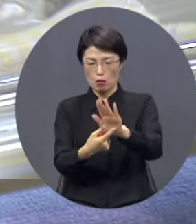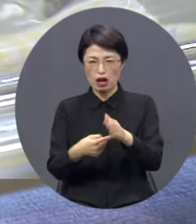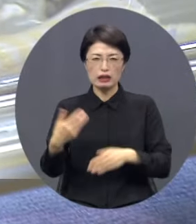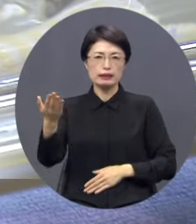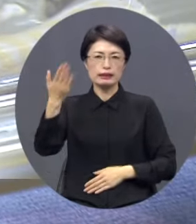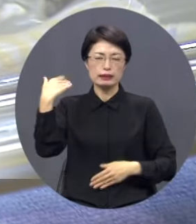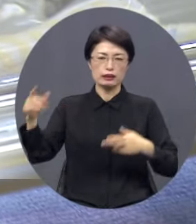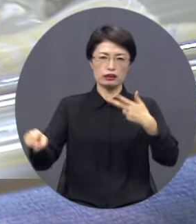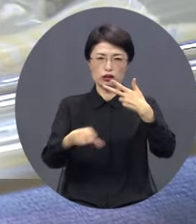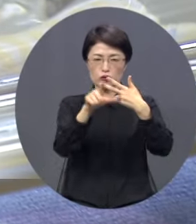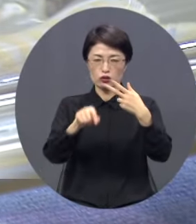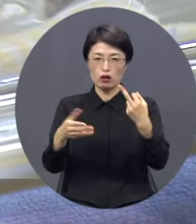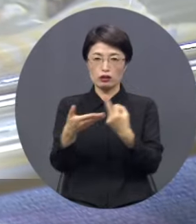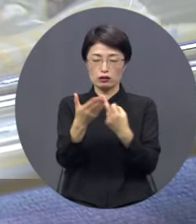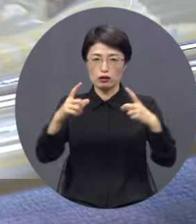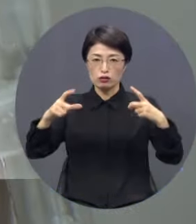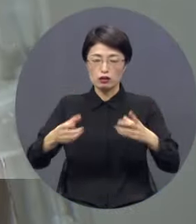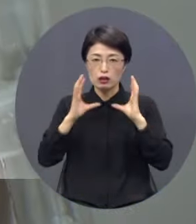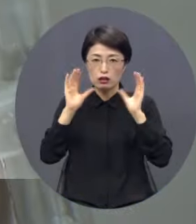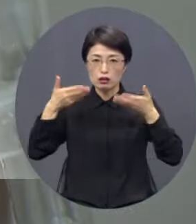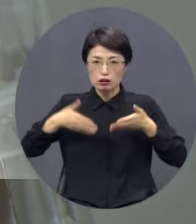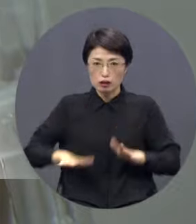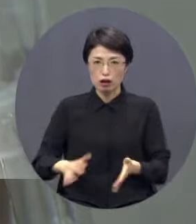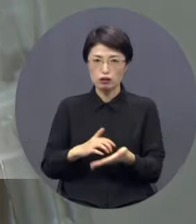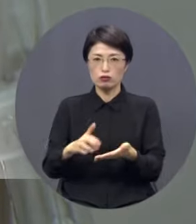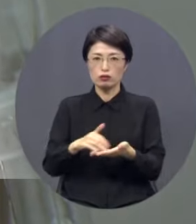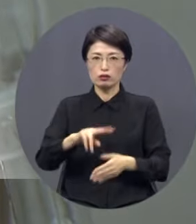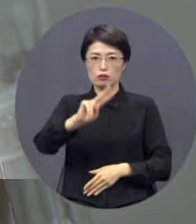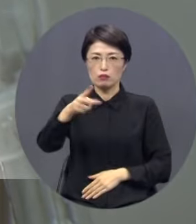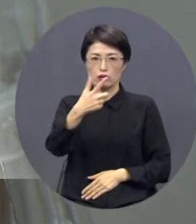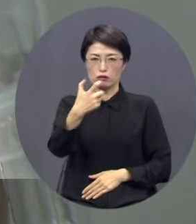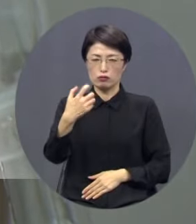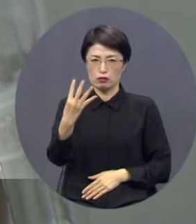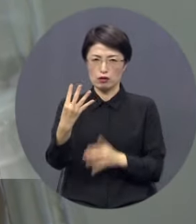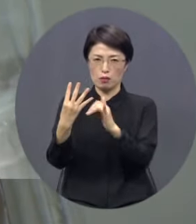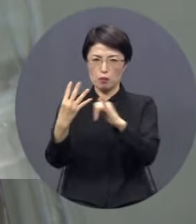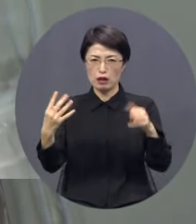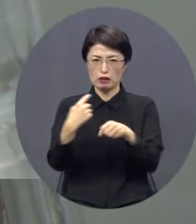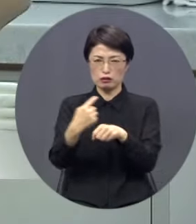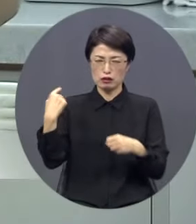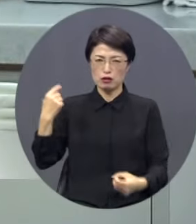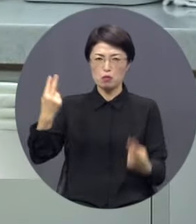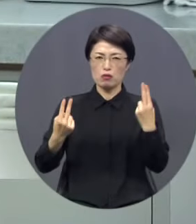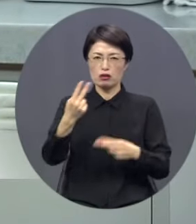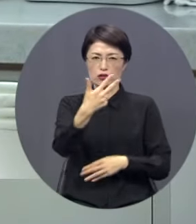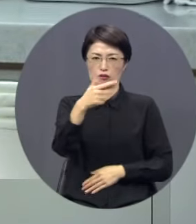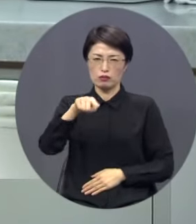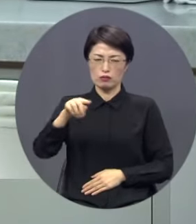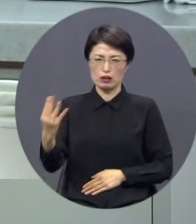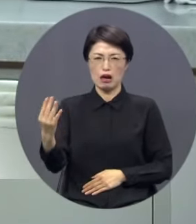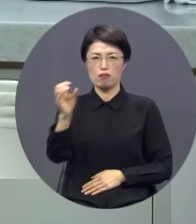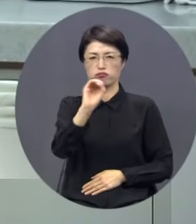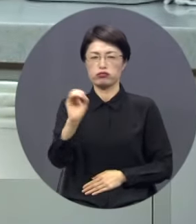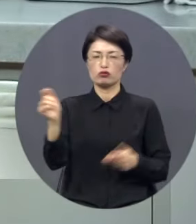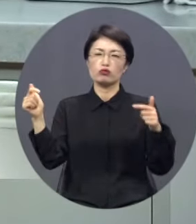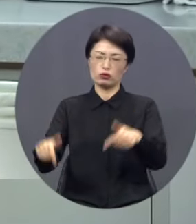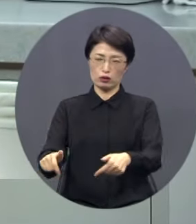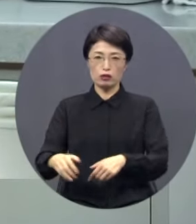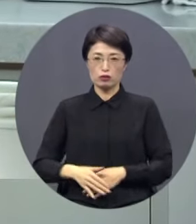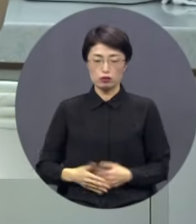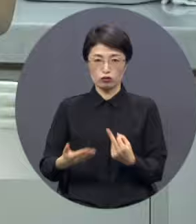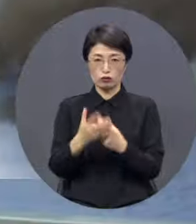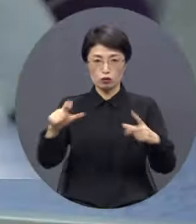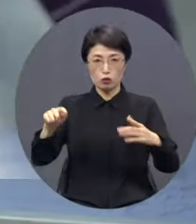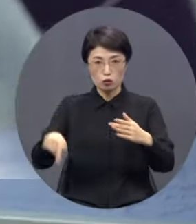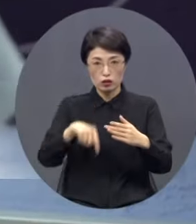제주 지역 출생아 수는 264명으로 전년 대비 7.4% 감소했습니다. 도내 출생아